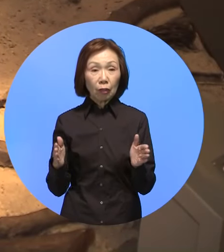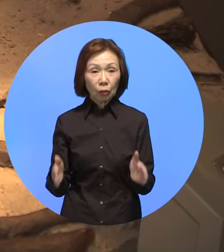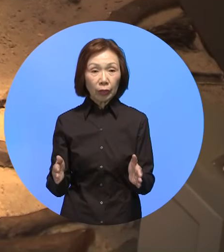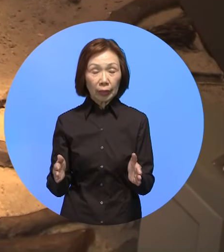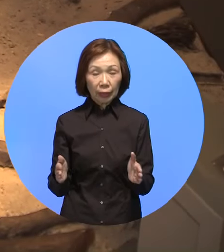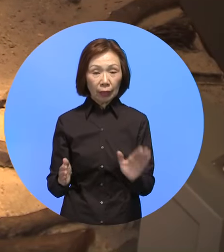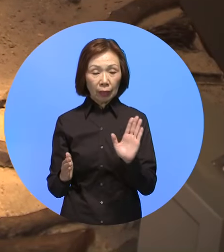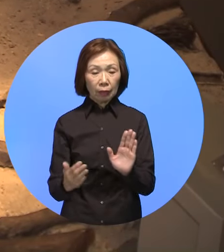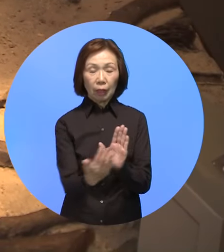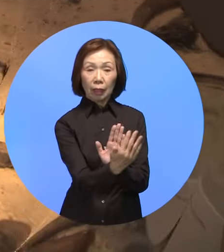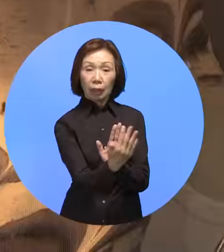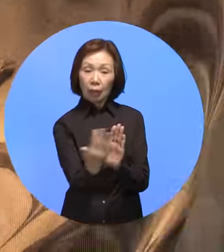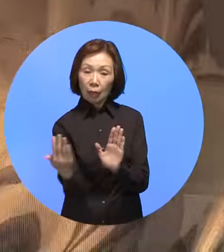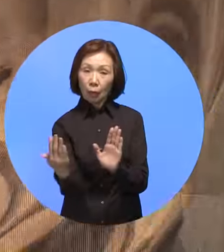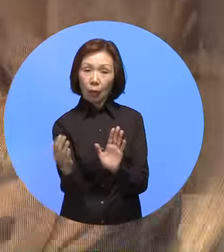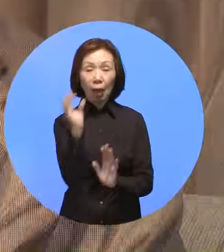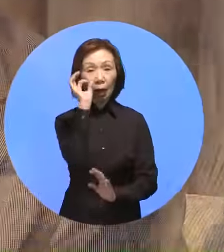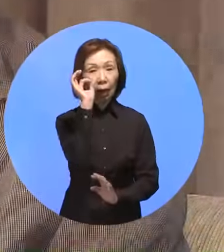た